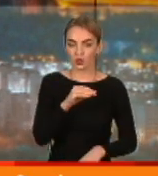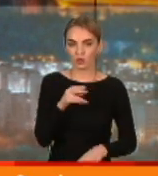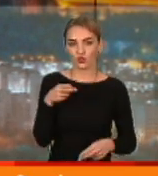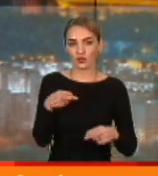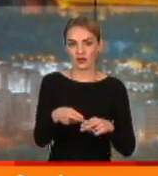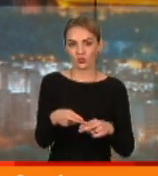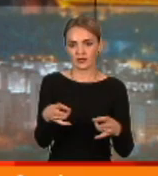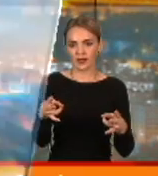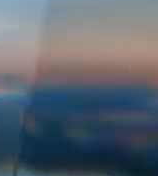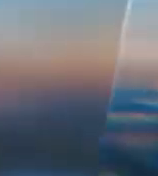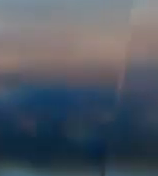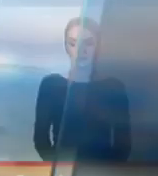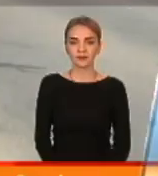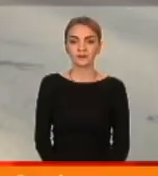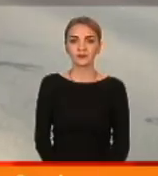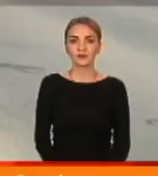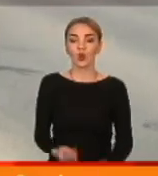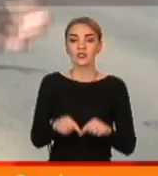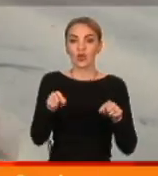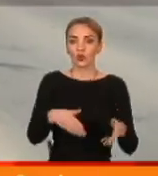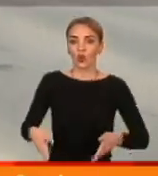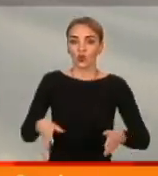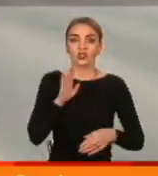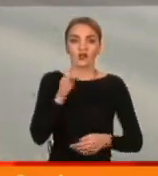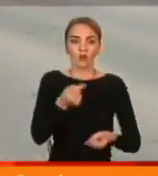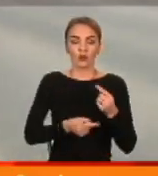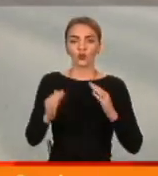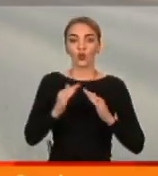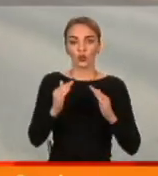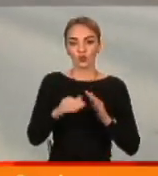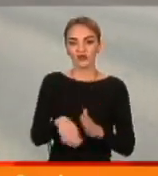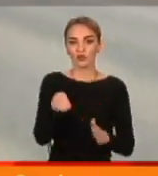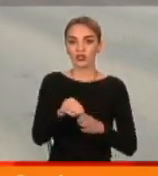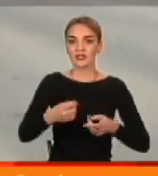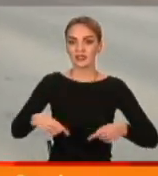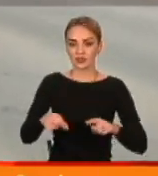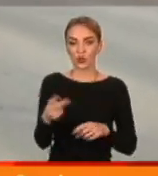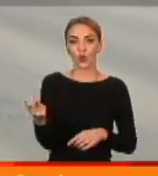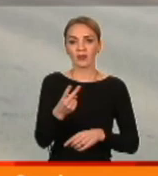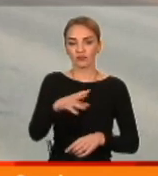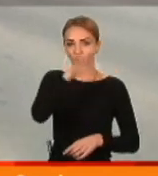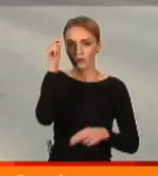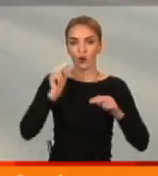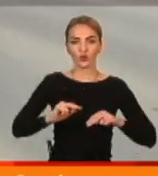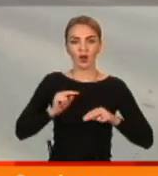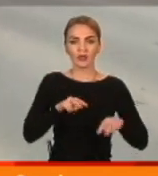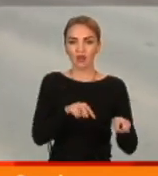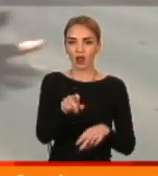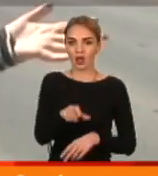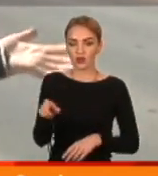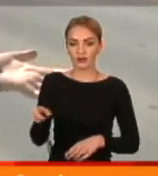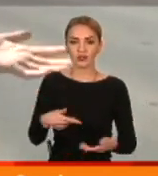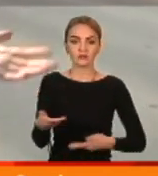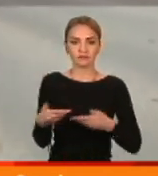уникнути трагедії. Ось цією дорогою жінки поверталися додому з виборчої дільниці. Обидві до ночі працювали наглядачами.